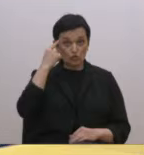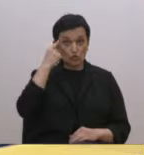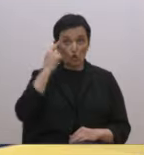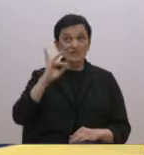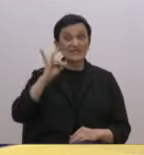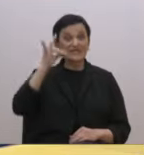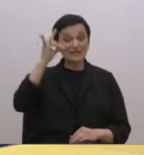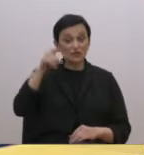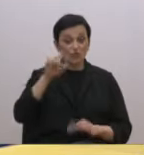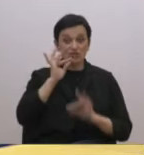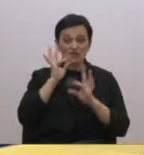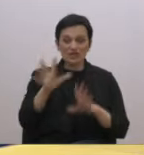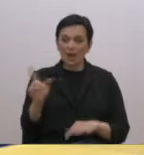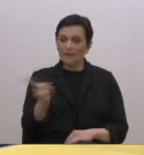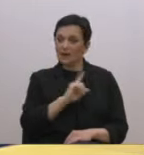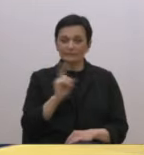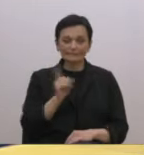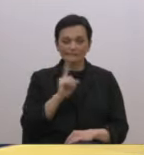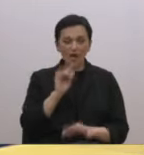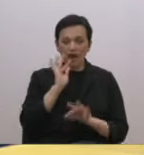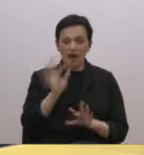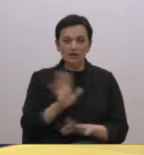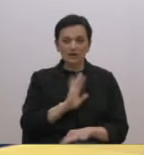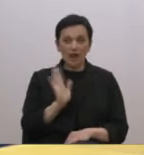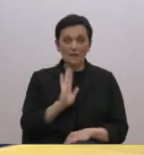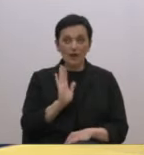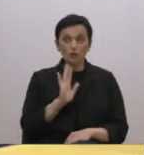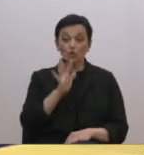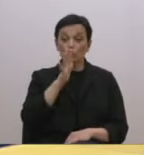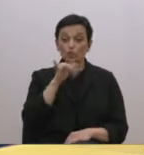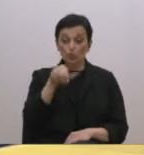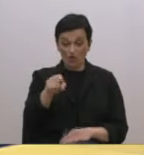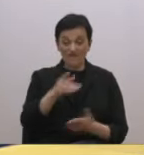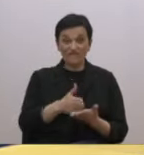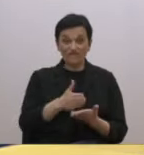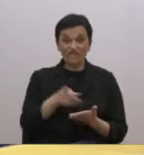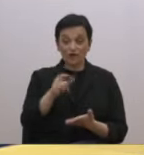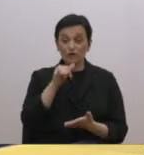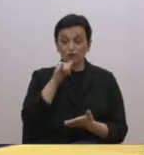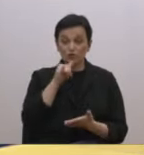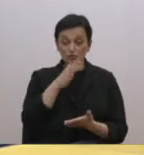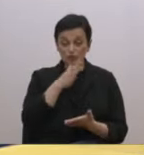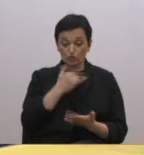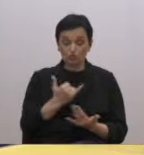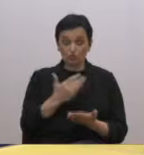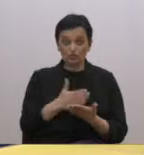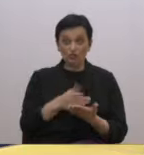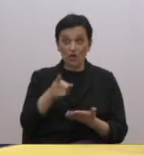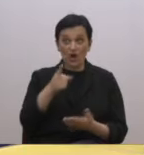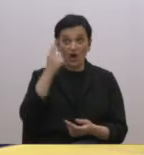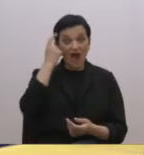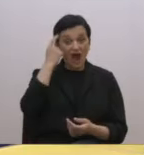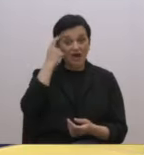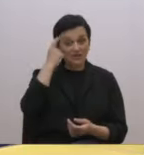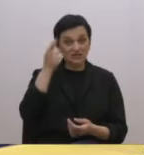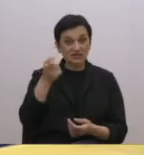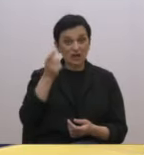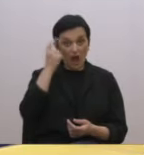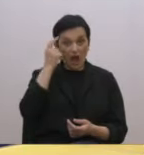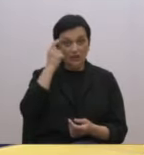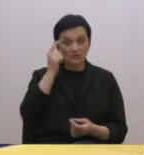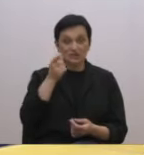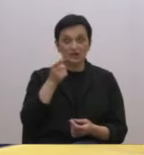ისტორია ამას გაპატიებთ? არ გაპატიებთ, არა. სანამ დრო გაქვთ, სანამ დრო გაქვთ, აზრზე მოდით,